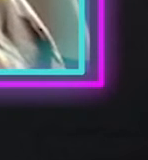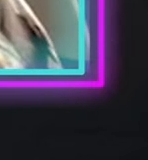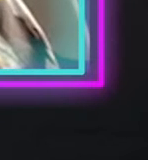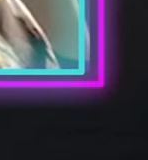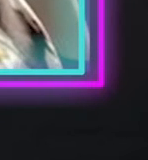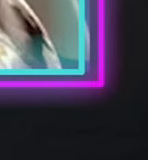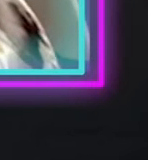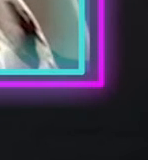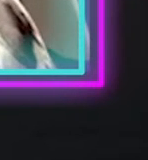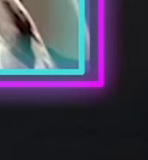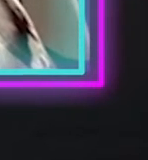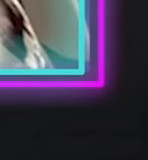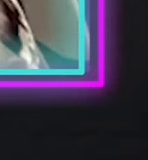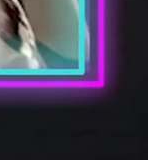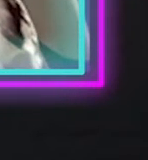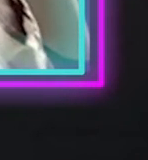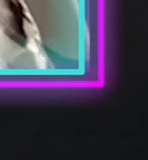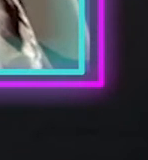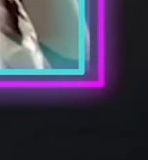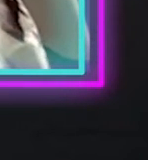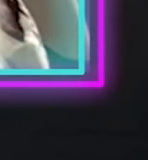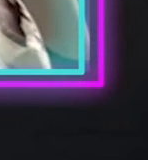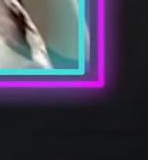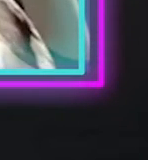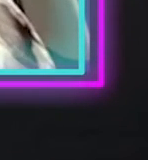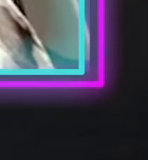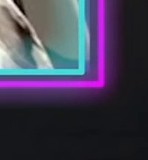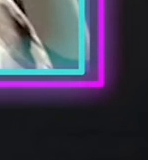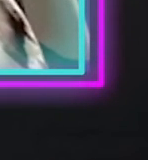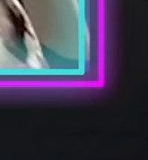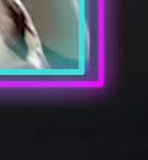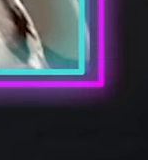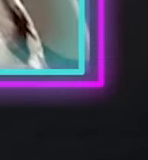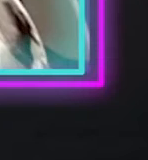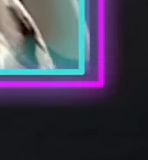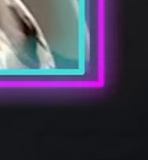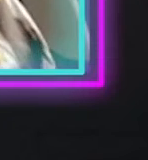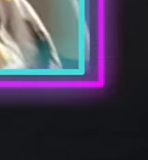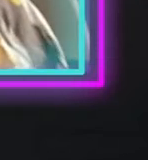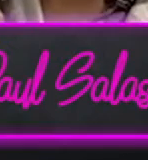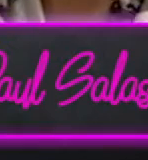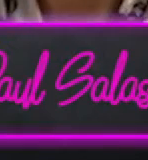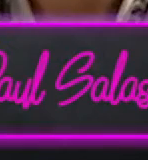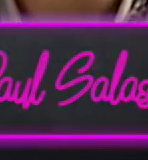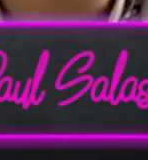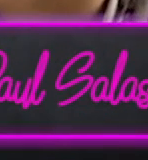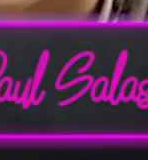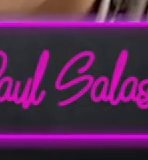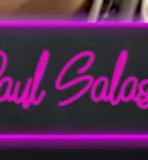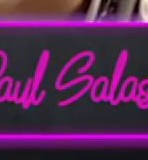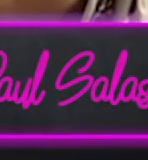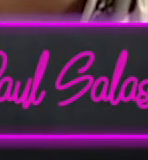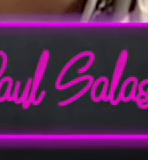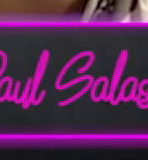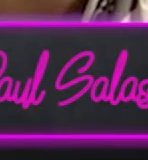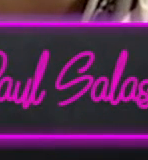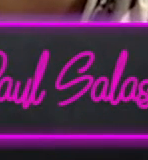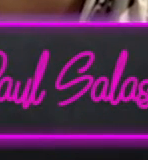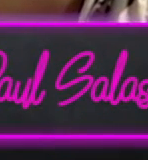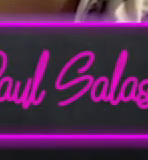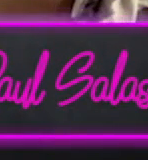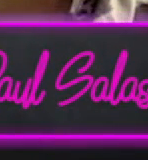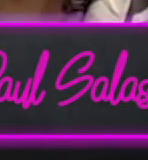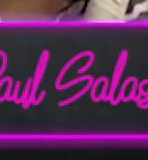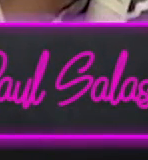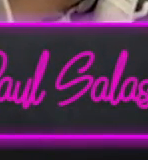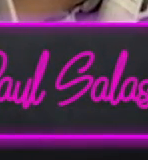na to, kumbaga right time din sa akin. So, sobrang happy po ako na naging part po ako ng show na ito. Wow, pwede mo bang ikwento sa amin kung anong role mo